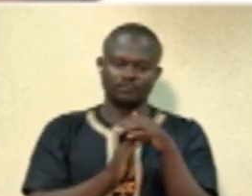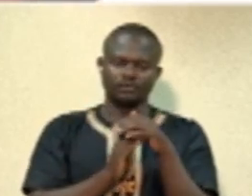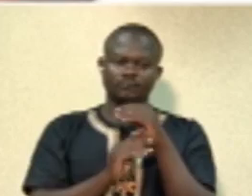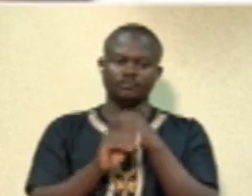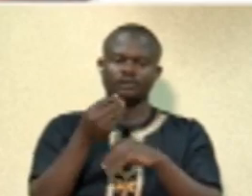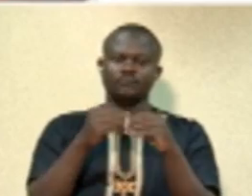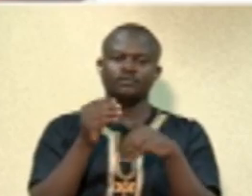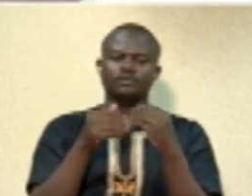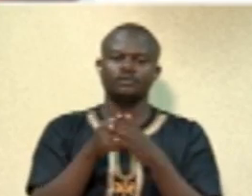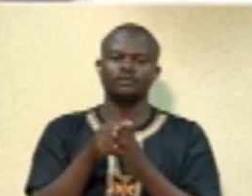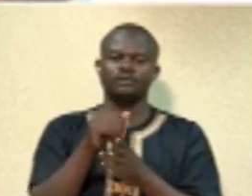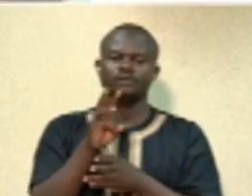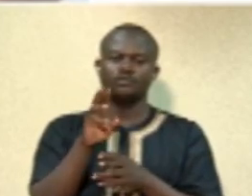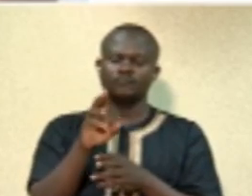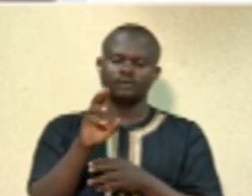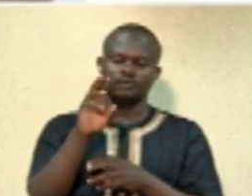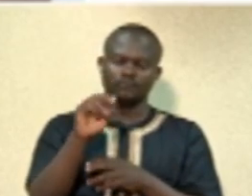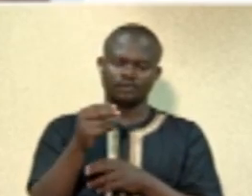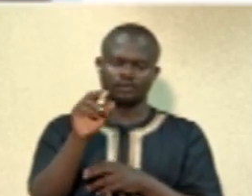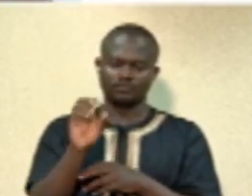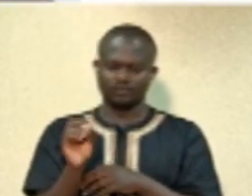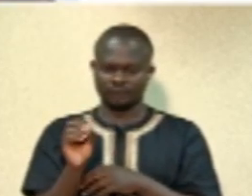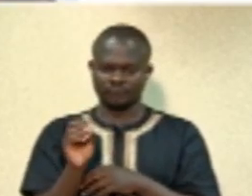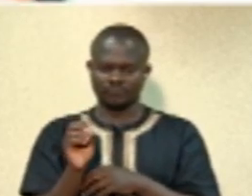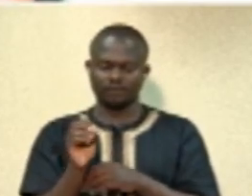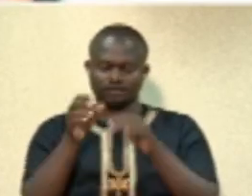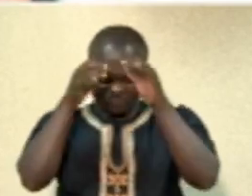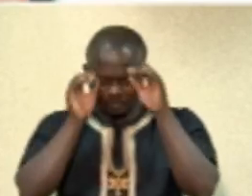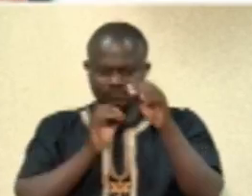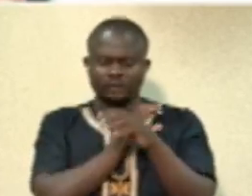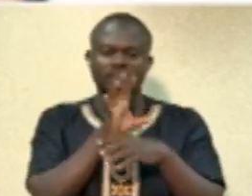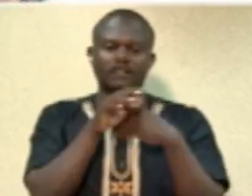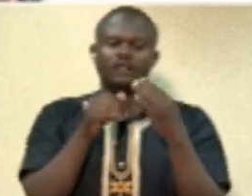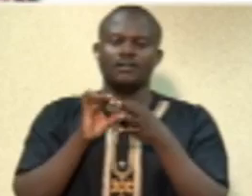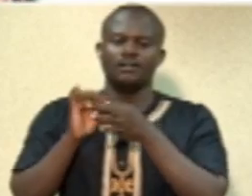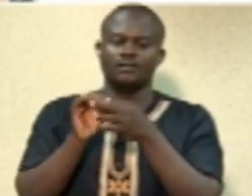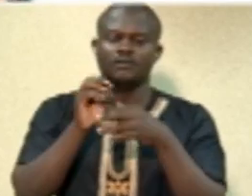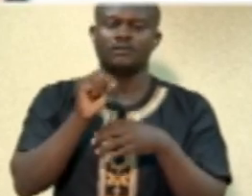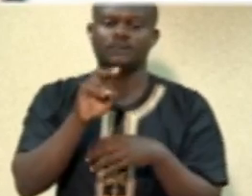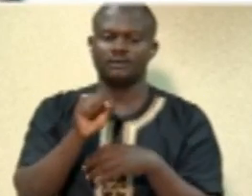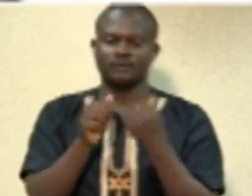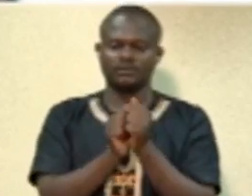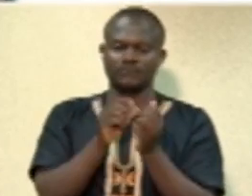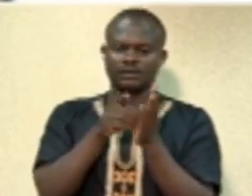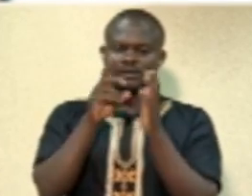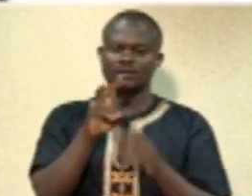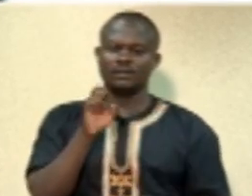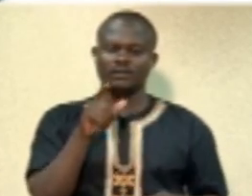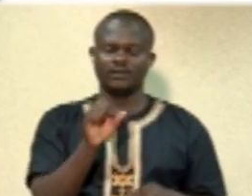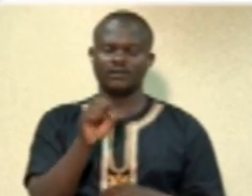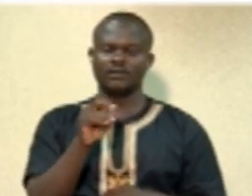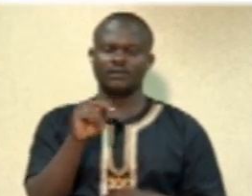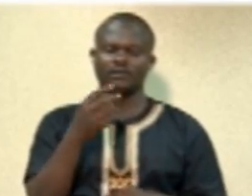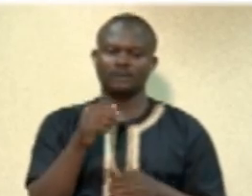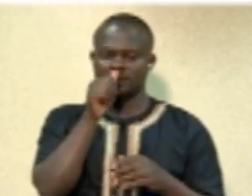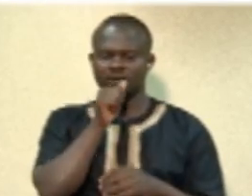w'ubucuruzi WTO Dr. Ngozi Okonjo-Iweala, Perezida wa Komisiyo y'Umuryango wa Afurika yunze ubumwe Musa Faki Mahama na Dr. Rivera Song,